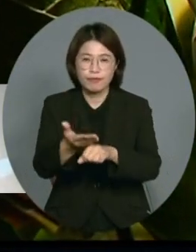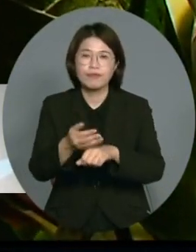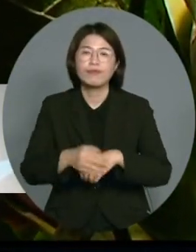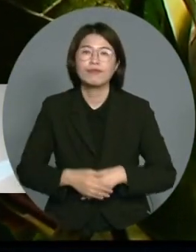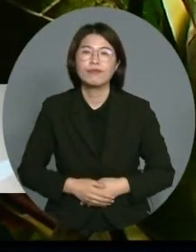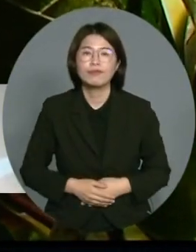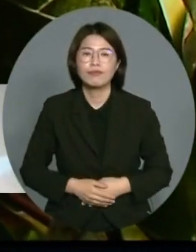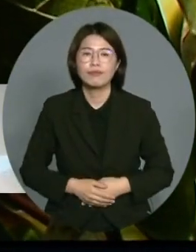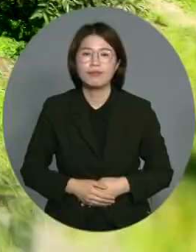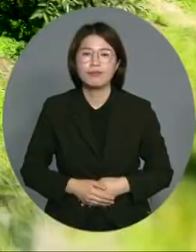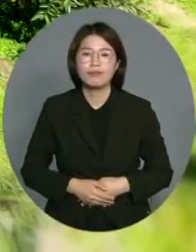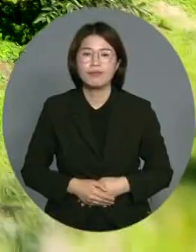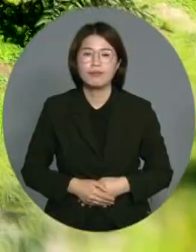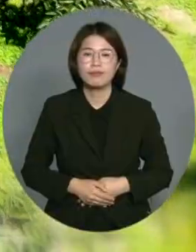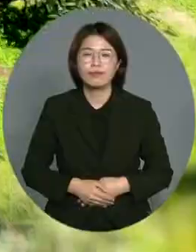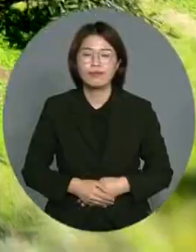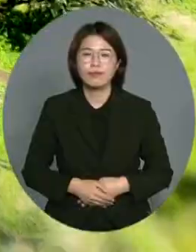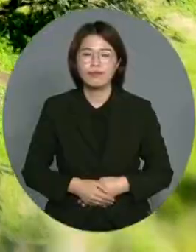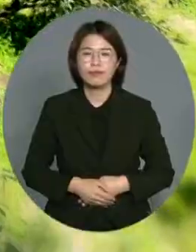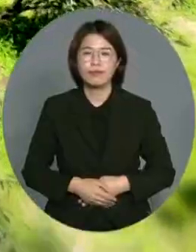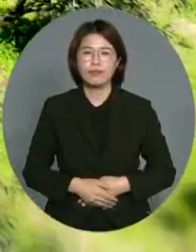전해드립니다.